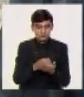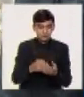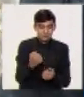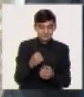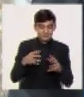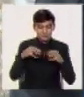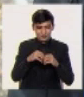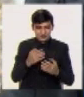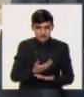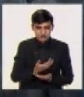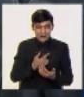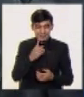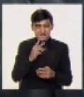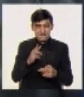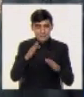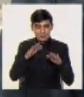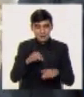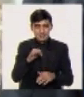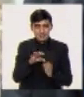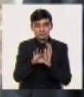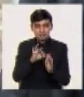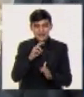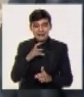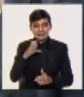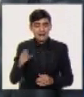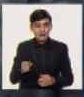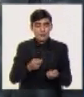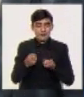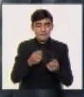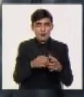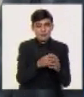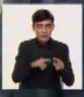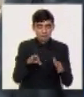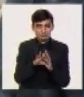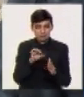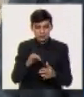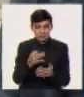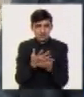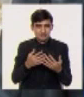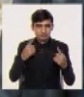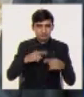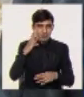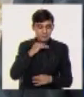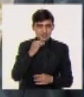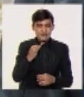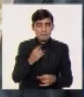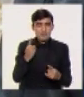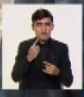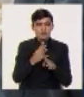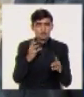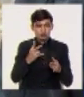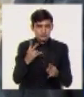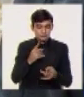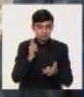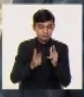товарищество, да, там потом нанимать КСК как управляющую компанию. Форум много может быть. Но давайте все-таки сначала определимся с